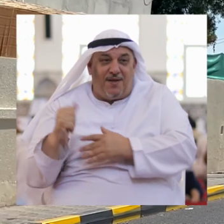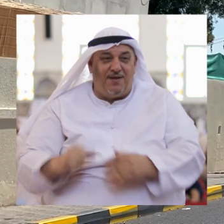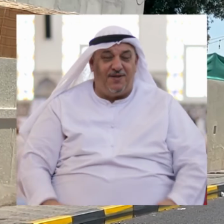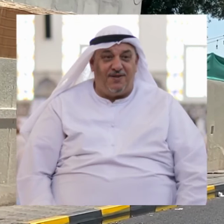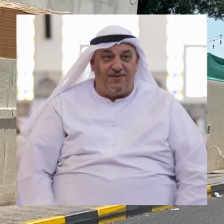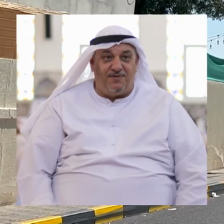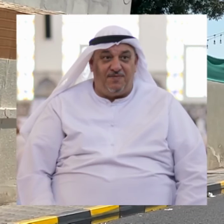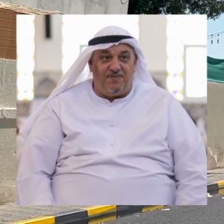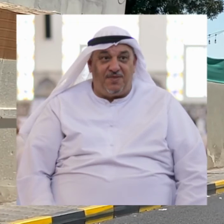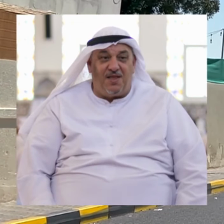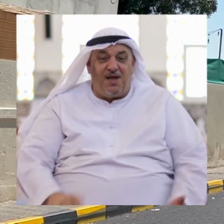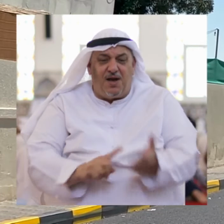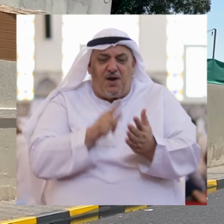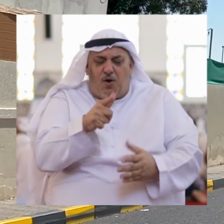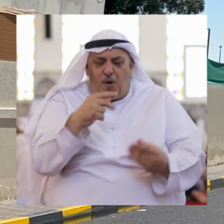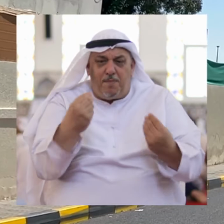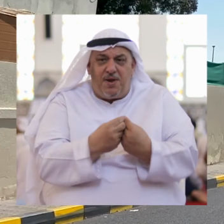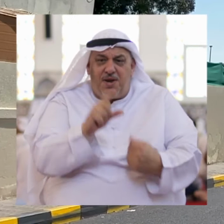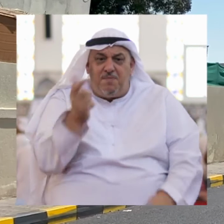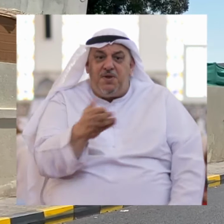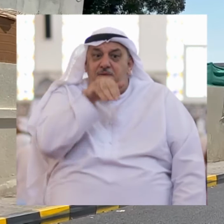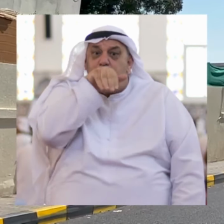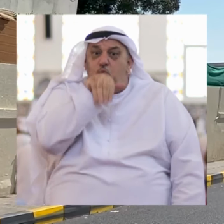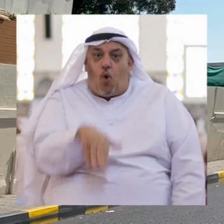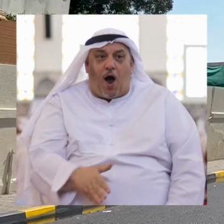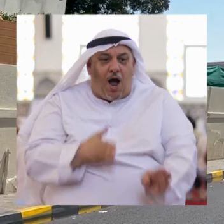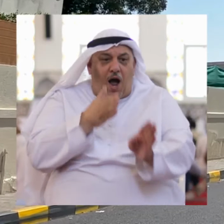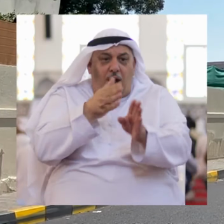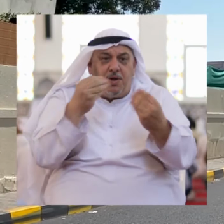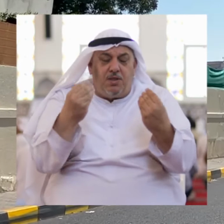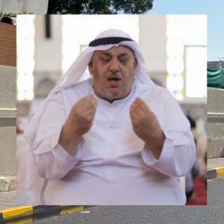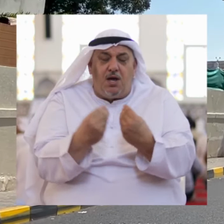كما كان النبي صلى الله عليه وسلم